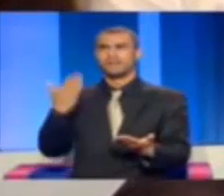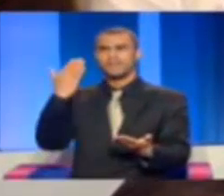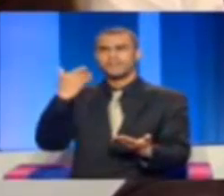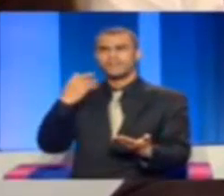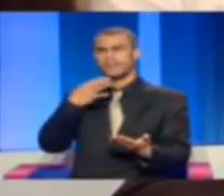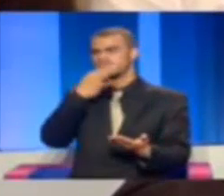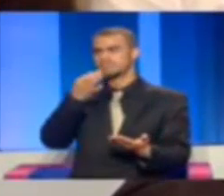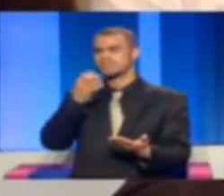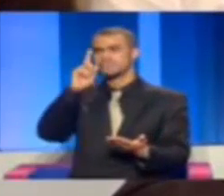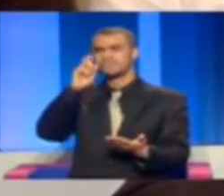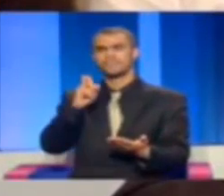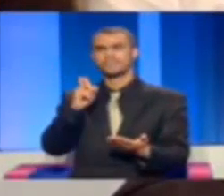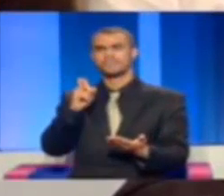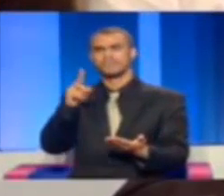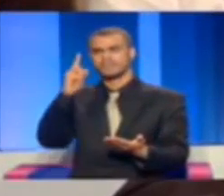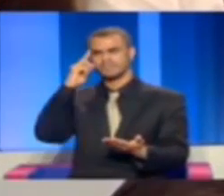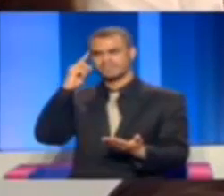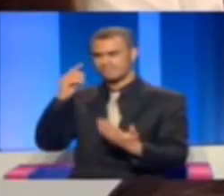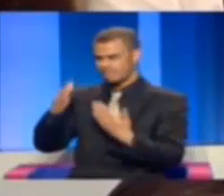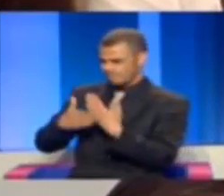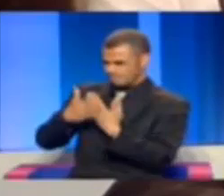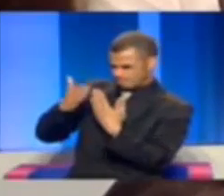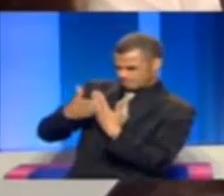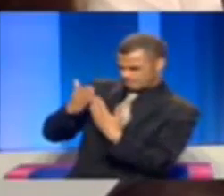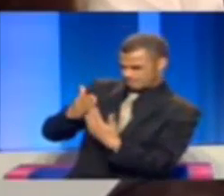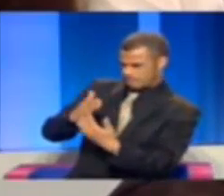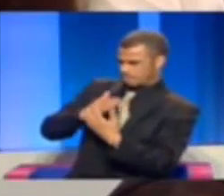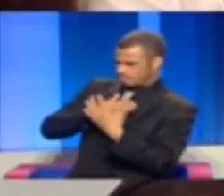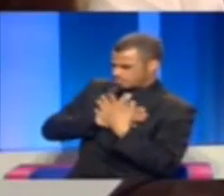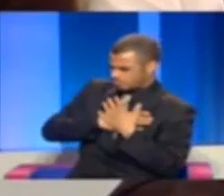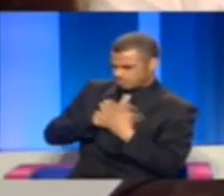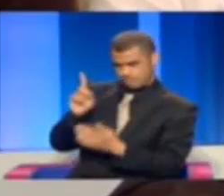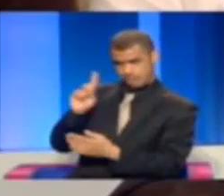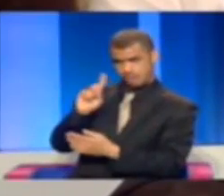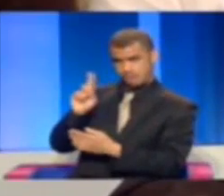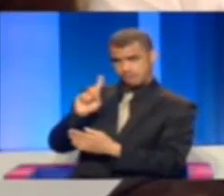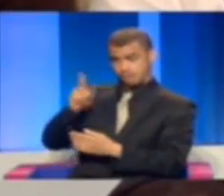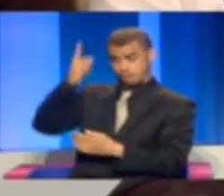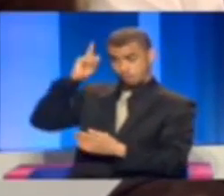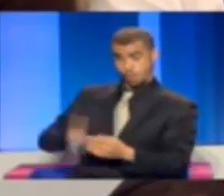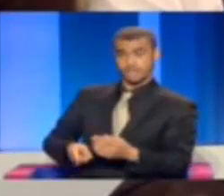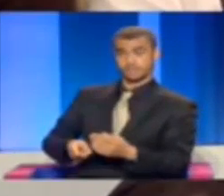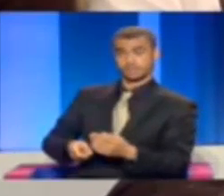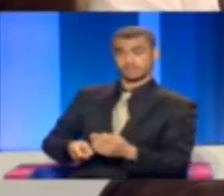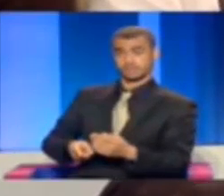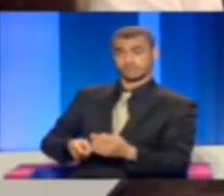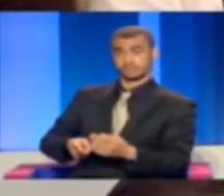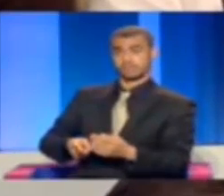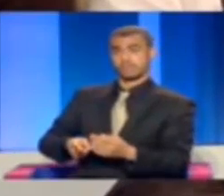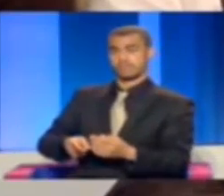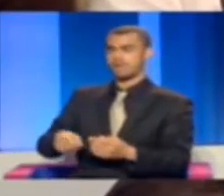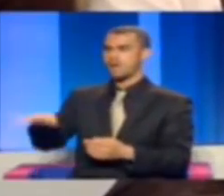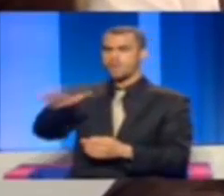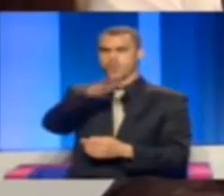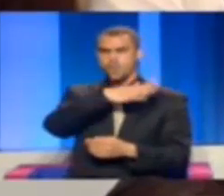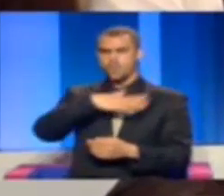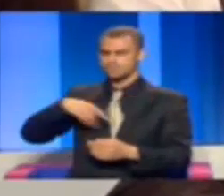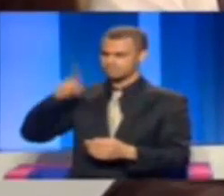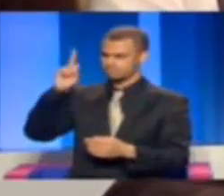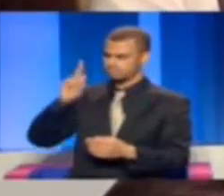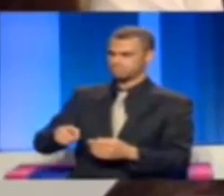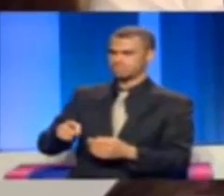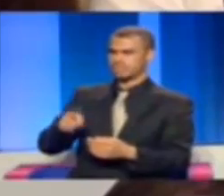الاول في افتتاح البرنامج، انه ماشي هي شفقه او رحمه على الانسان أصم، بل هذا